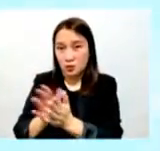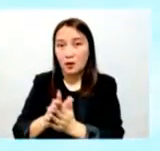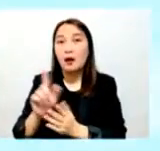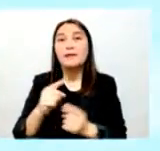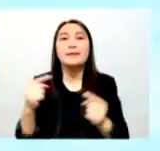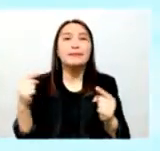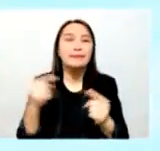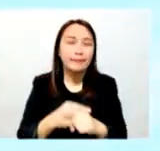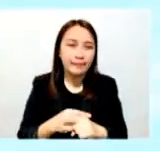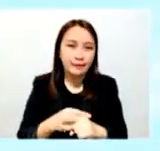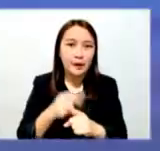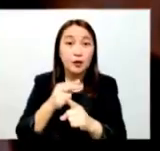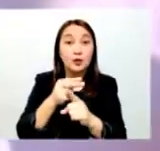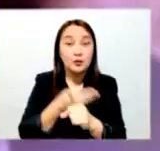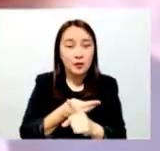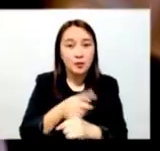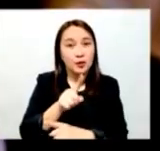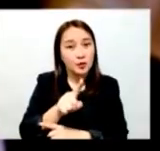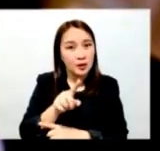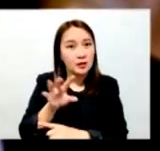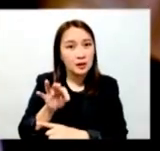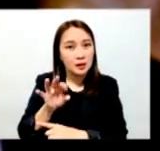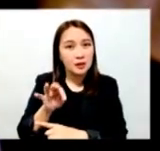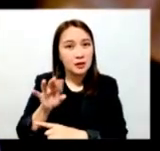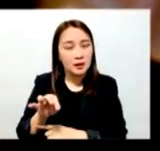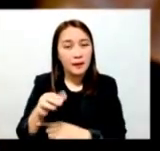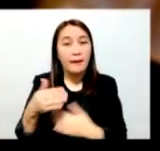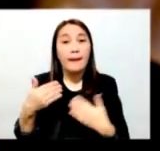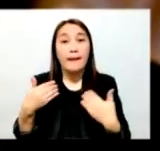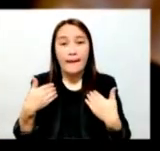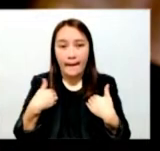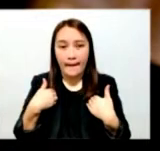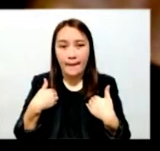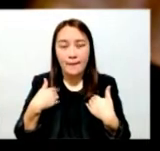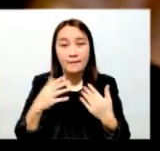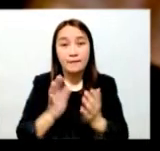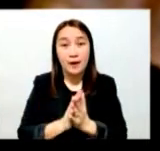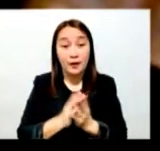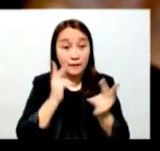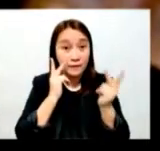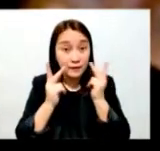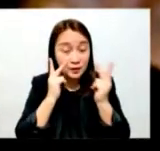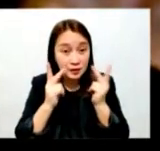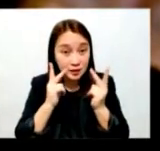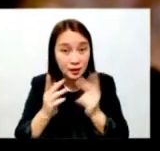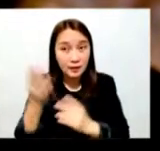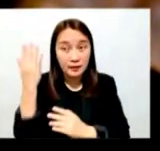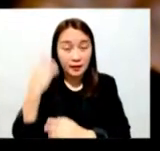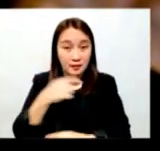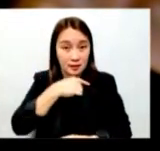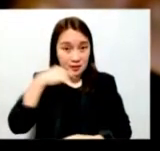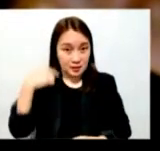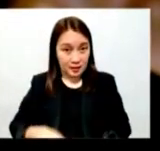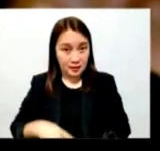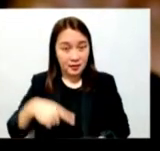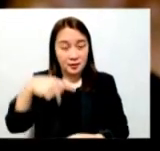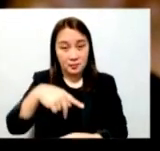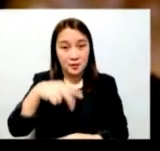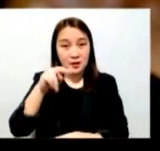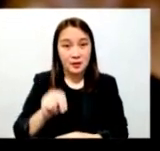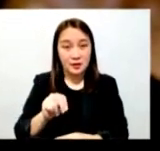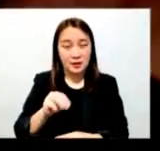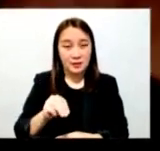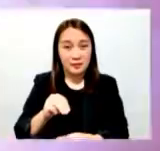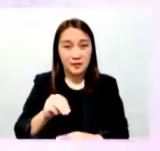ng taong yun, 1999, may state visit dapat sa Pilipinas si dating Chinese Premier Zhu Rongji. Ang banta